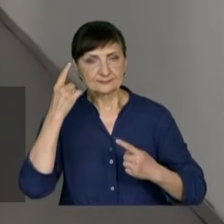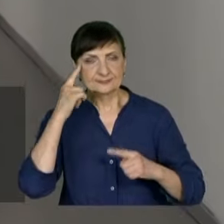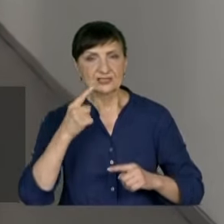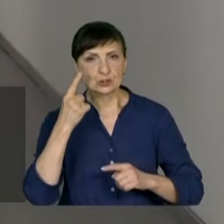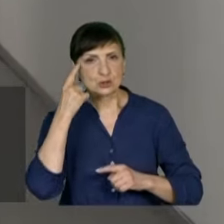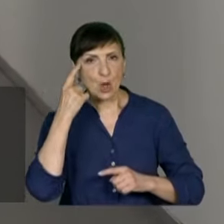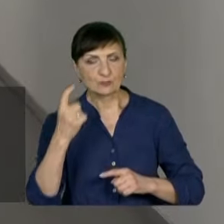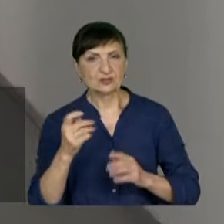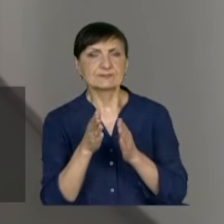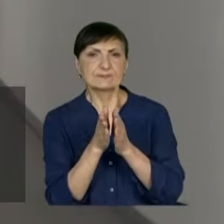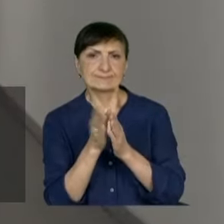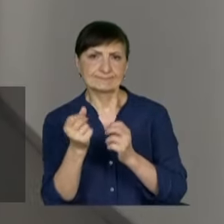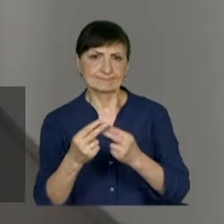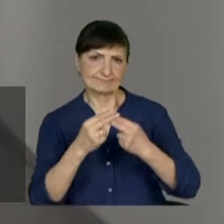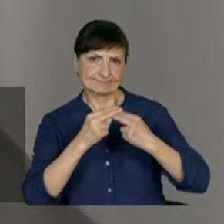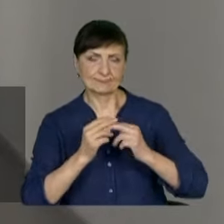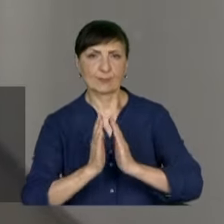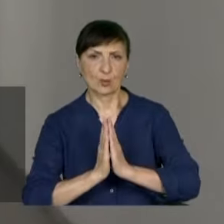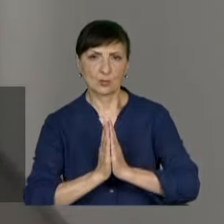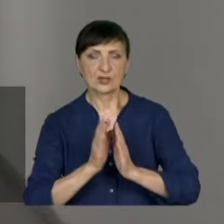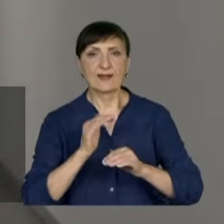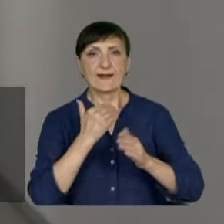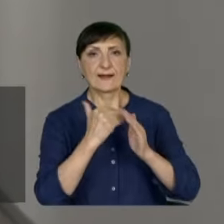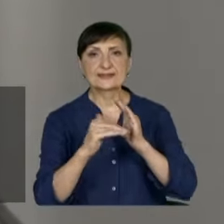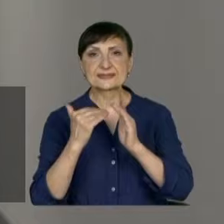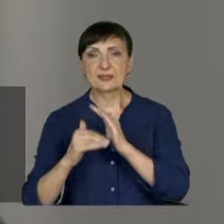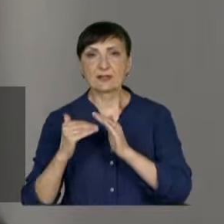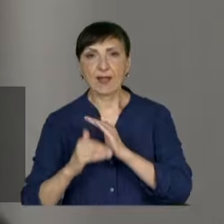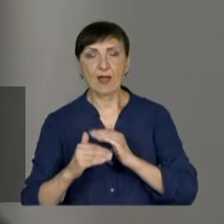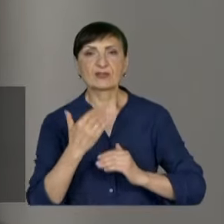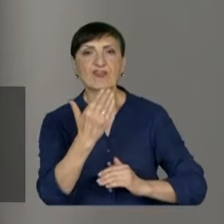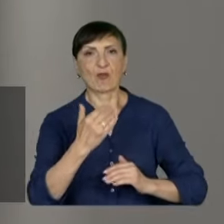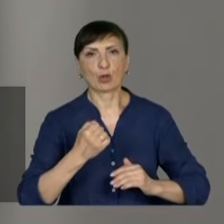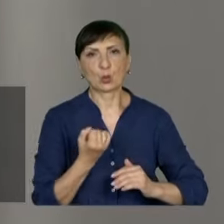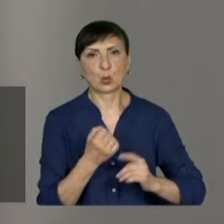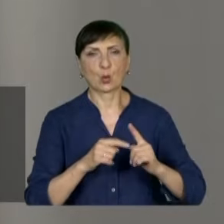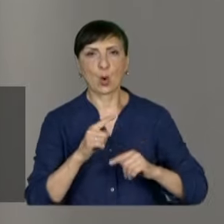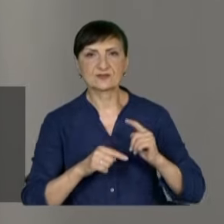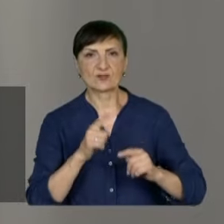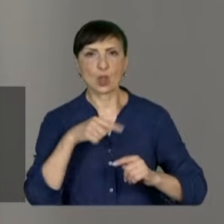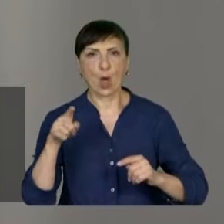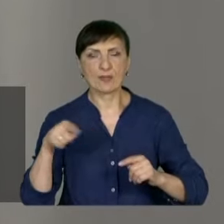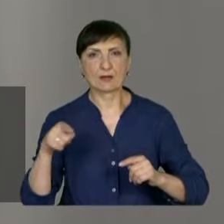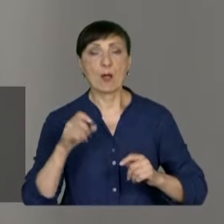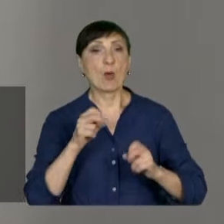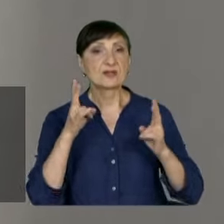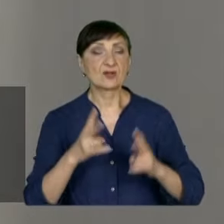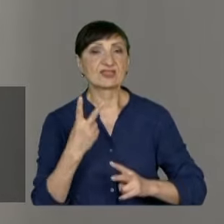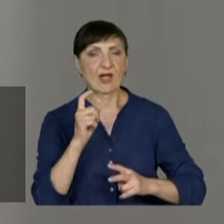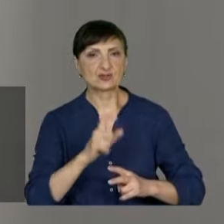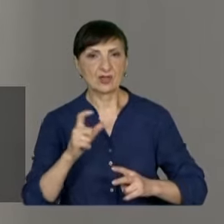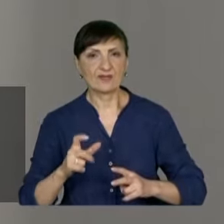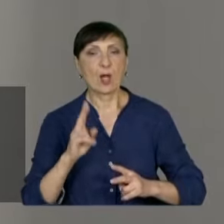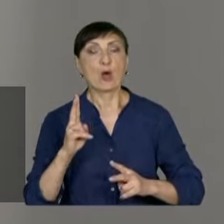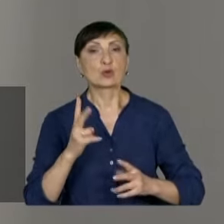сообщения с просьбой о переводе денег и рассылают их контактам жертвы. В данной ситуации могут пострадать два человека – тот,